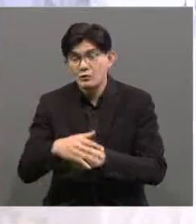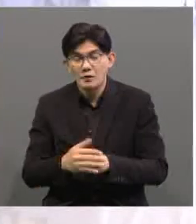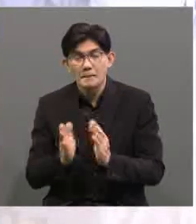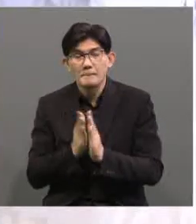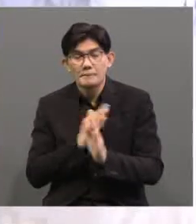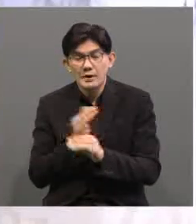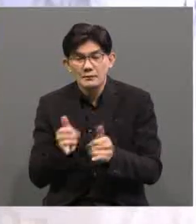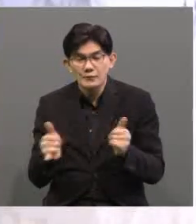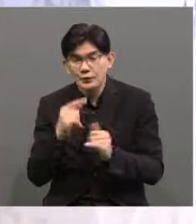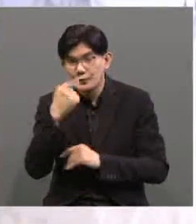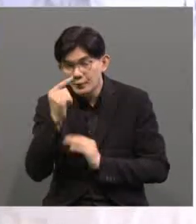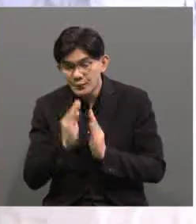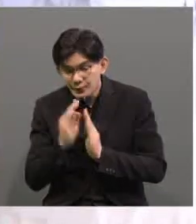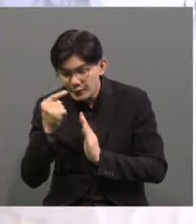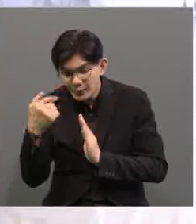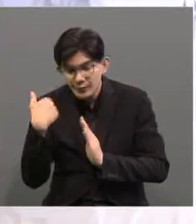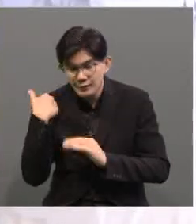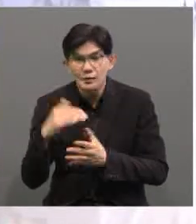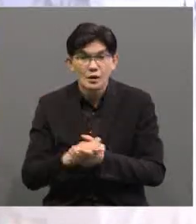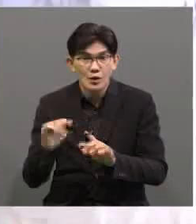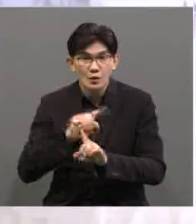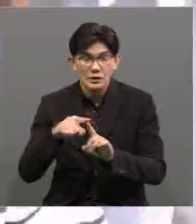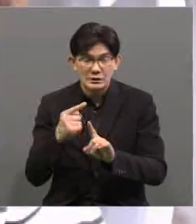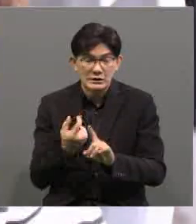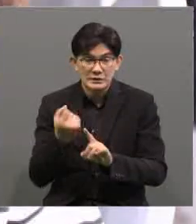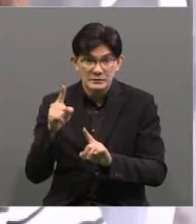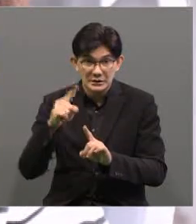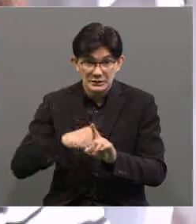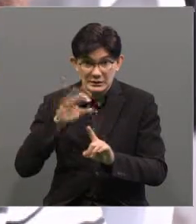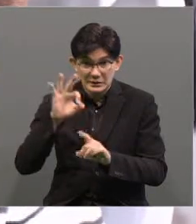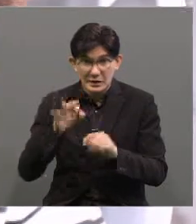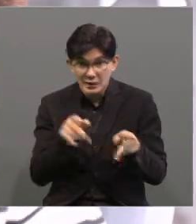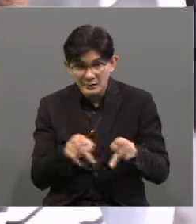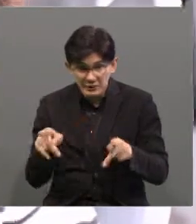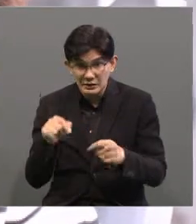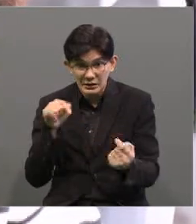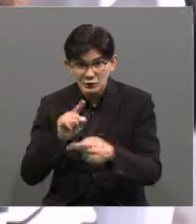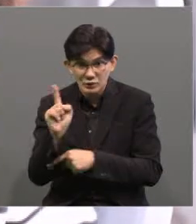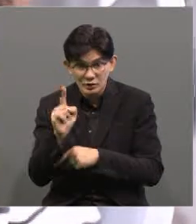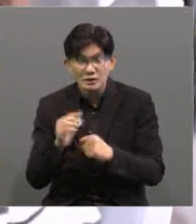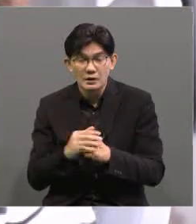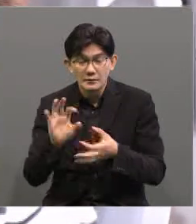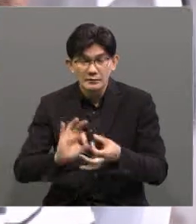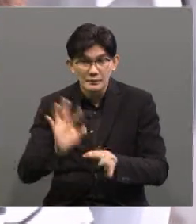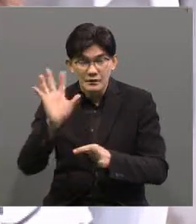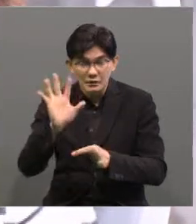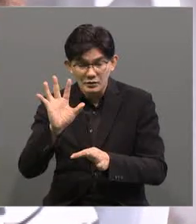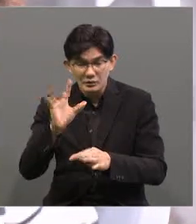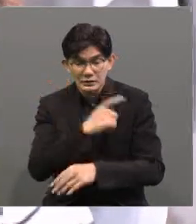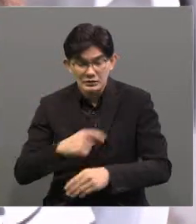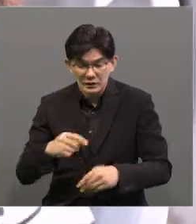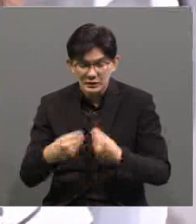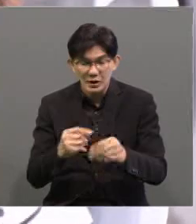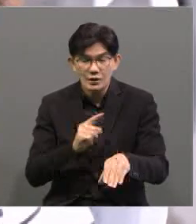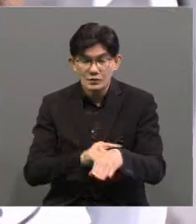พระอภิธรรมและในเวลา10และในวันที่11กันยายนนะคะจะมีพิธีพระราชทานเพลิงศพในเวลา 13:00 น.